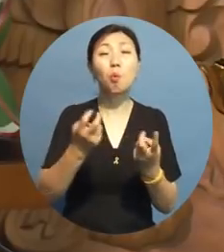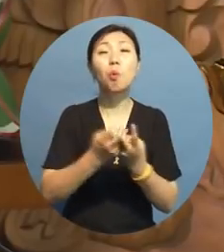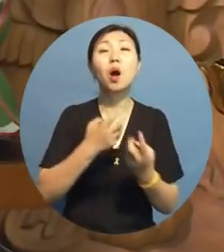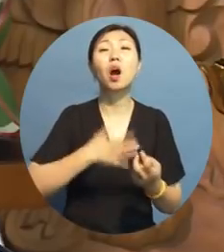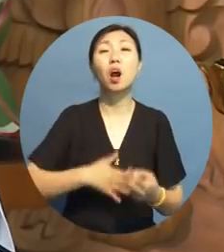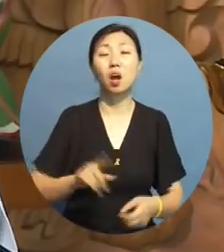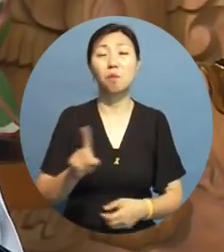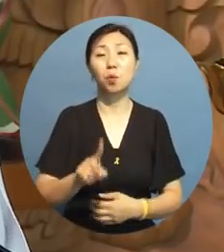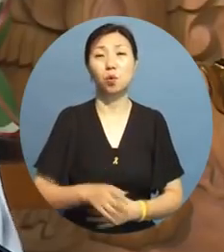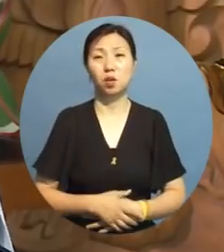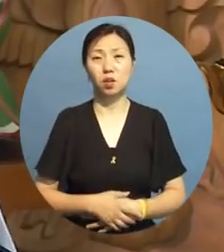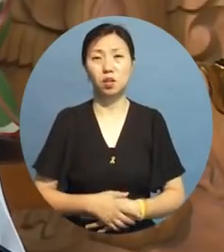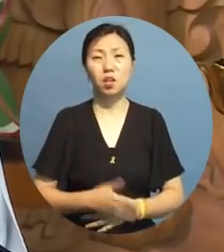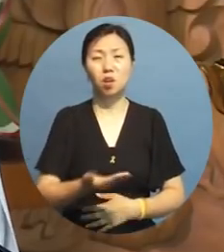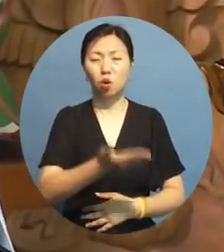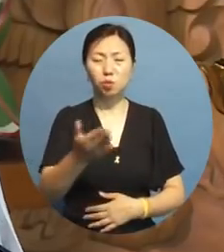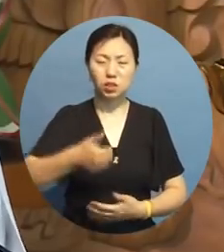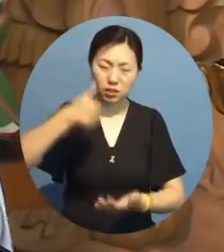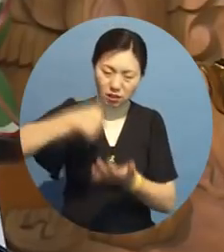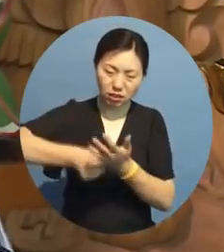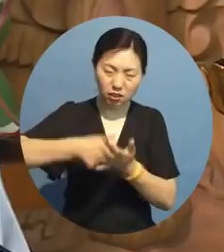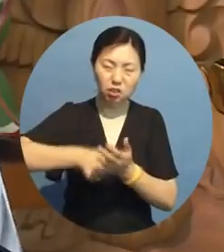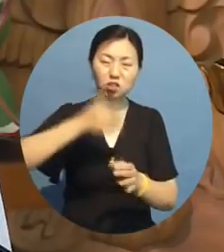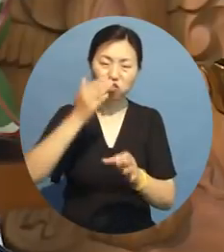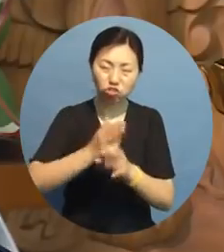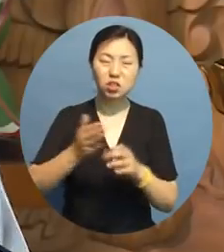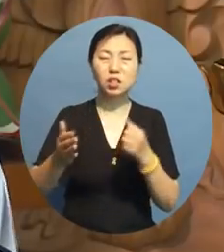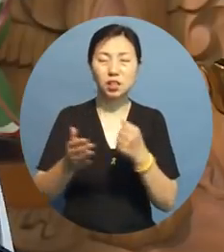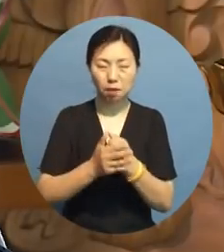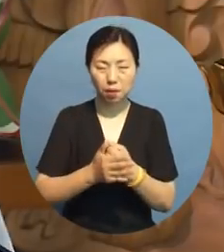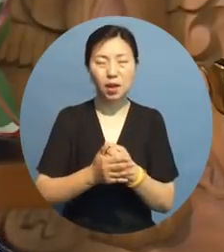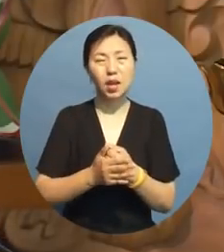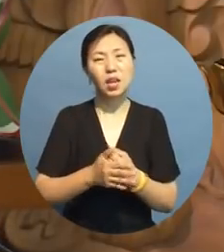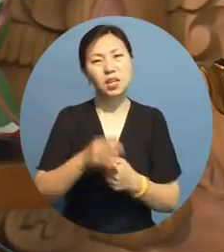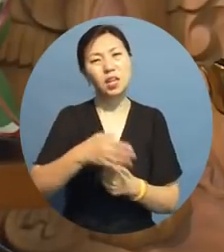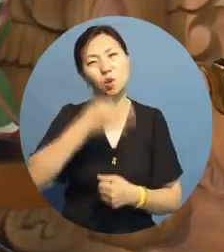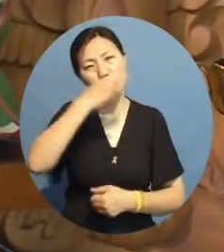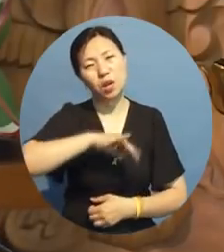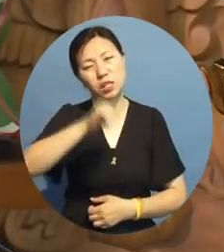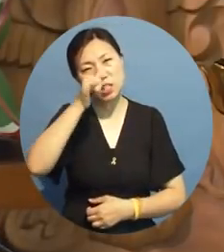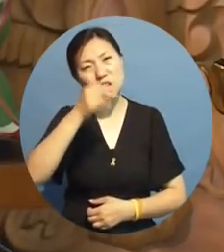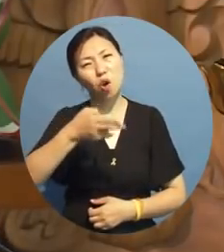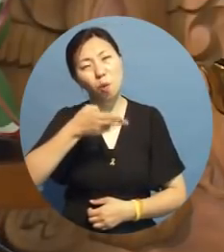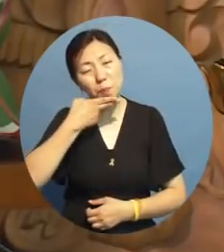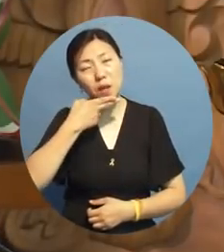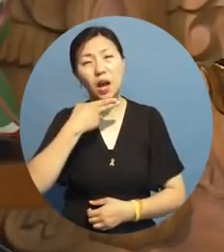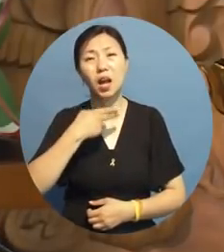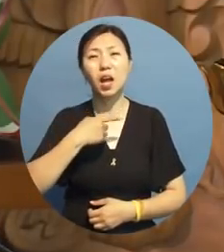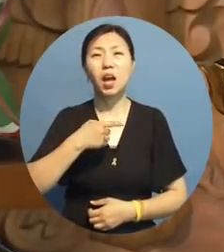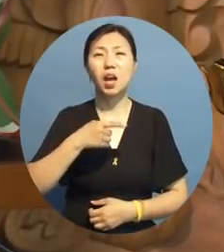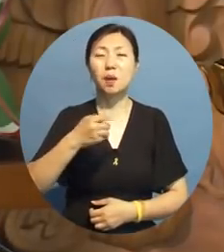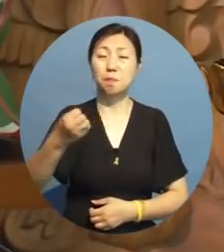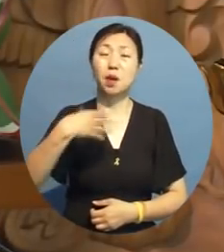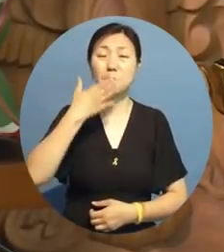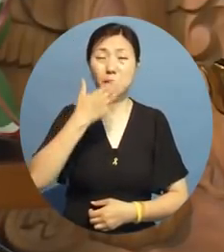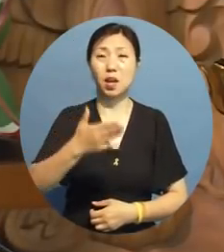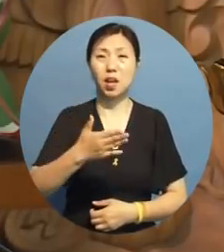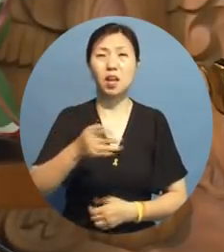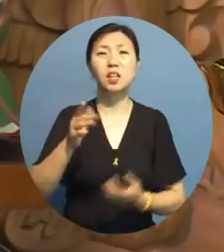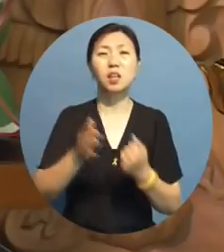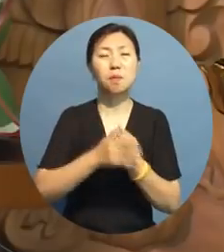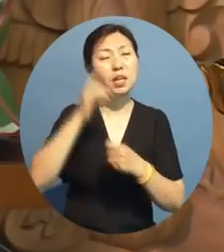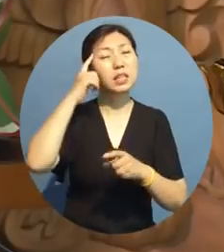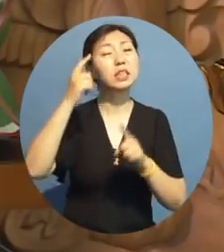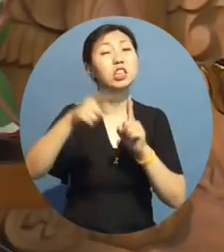그러니까 여러분들은 지금 하고 있으니까 지금 된다 안 된다 뭐 이런 얘기 한다. 그래도 긍정적이다 이 말이에요.